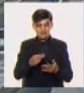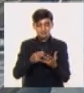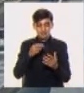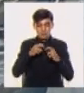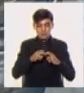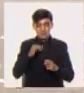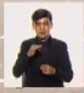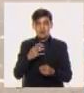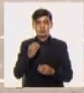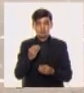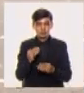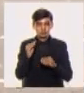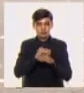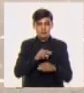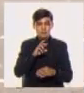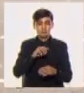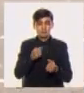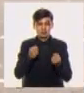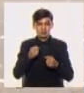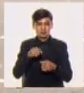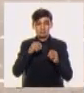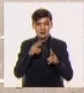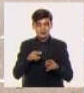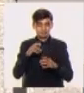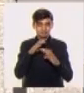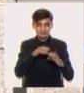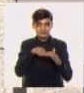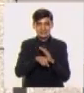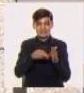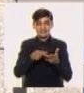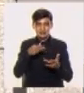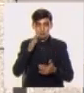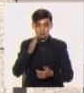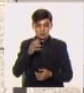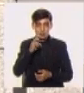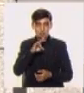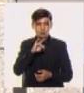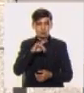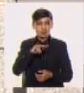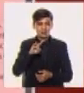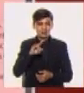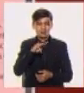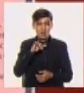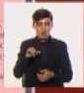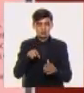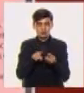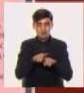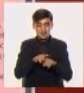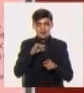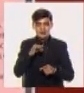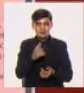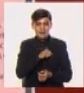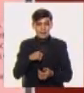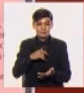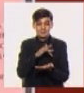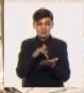через пару дней заработает и мобильный пункт на территории Нур-Летау. Тестирование здесь приостановили из-за отсутствия реагентов. Сам центр